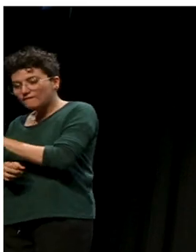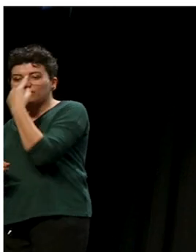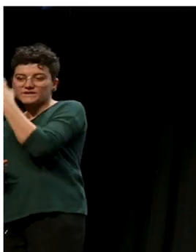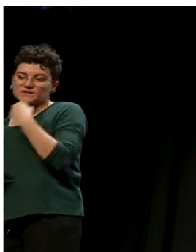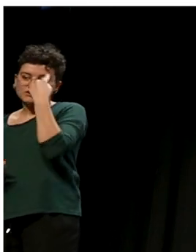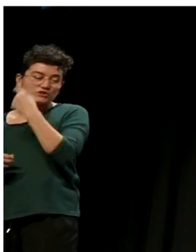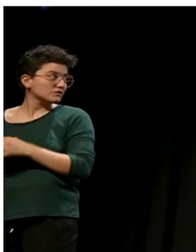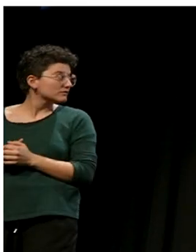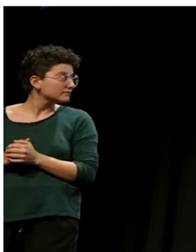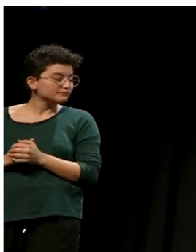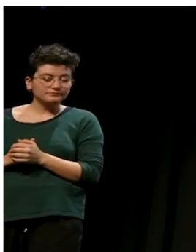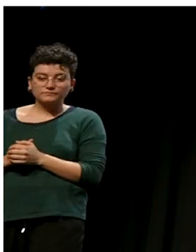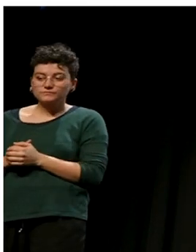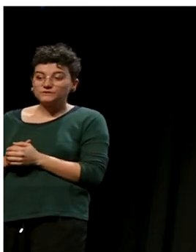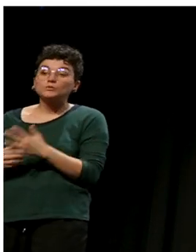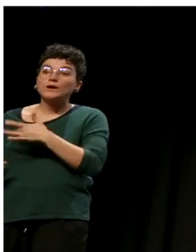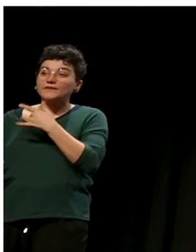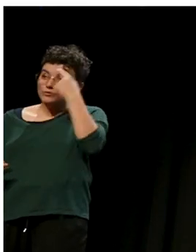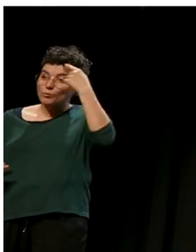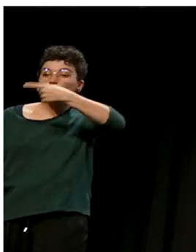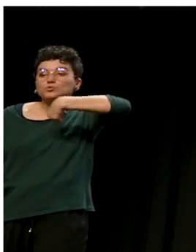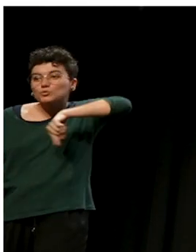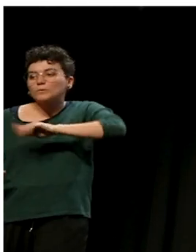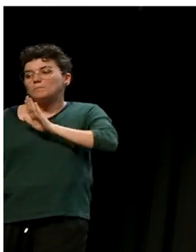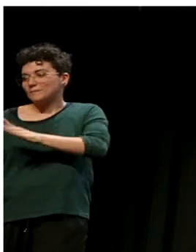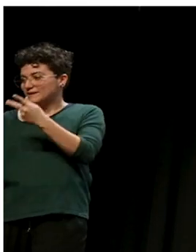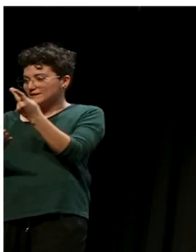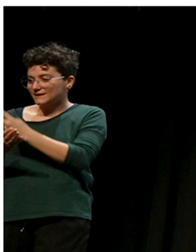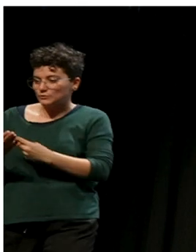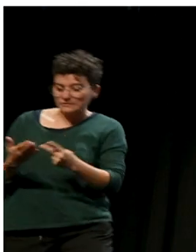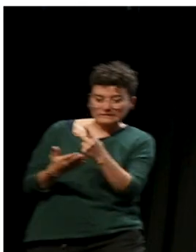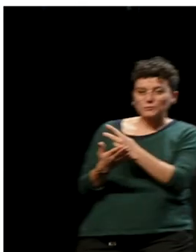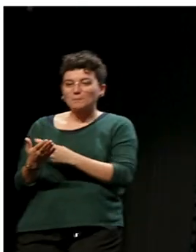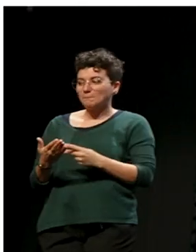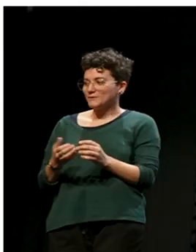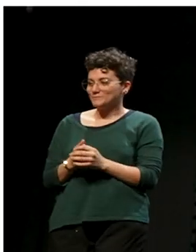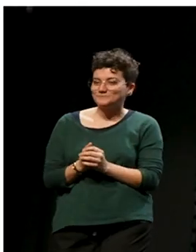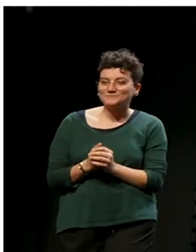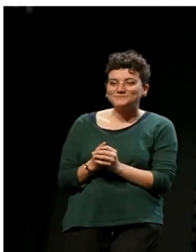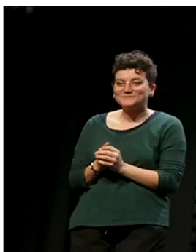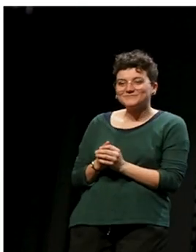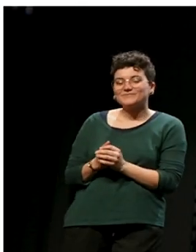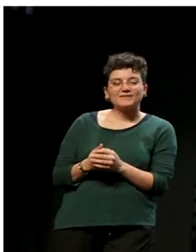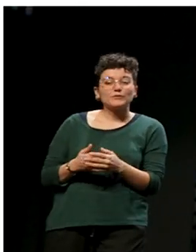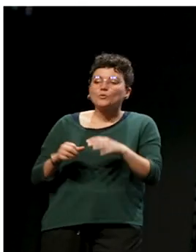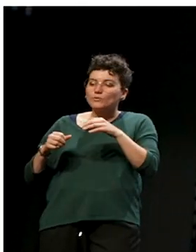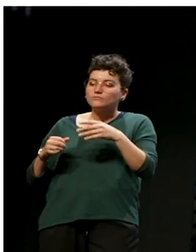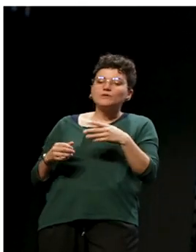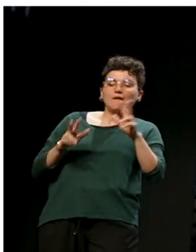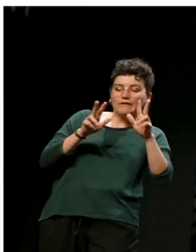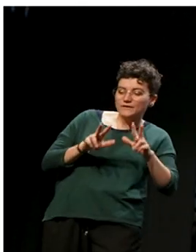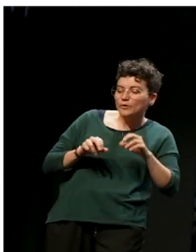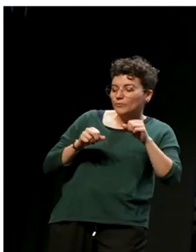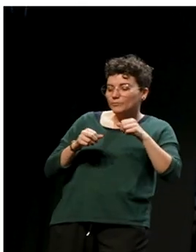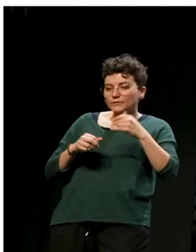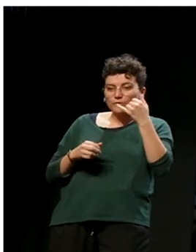Non. Et donc là, par contre, ce qui est intéressant pour nous, en illustration, graphisme, c'est que tout d'un coup, OK, tu es capable de reconnaître un chien, un chat, d'un alligator, mais